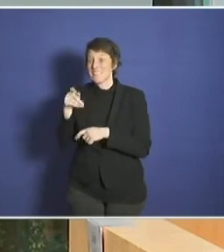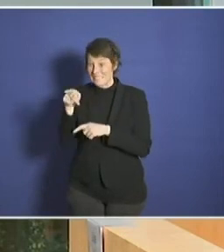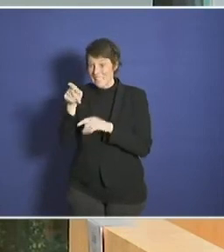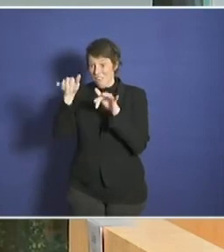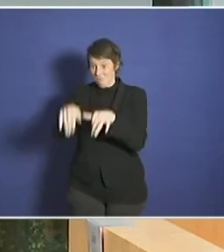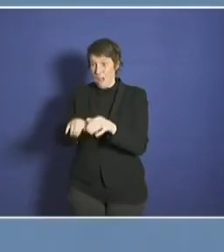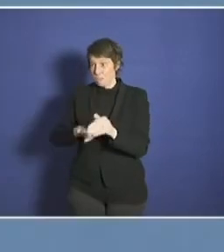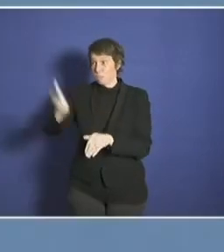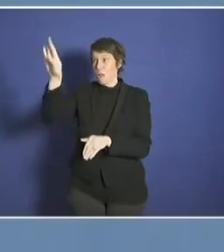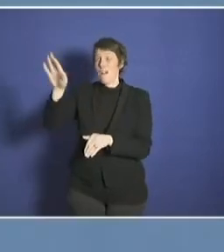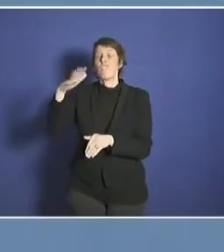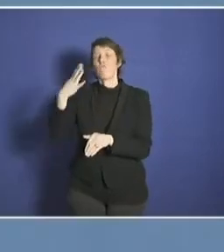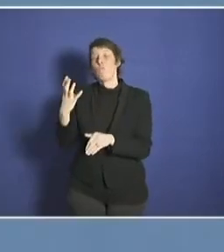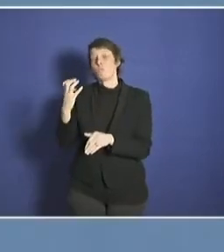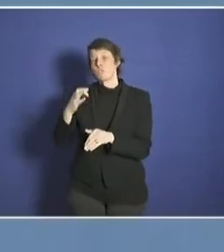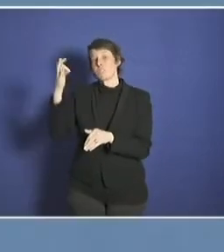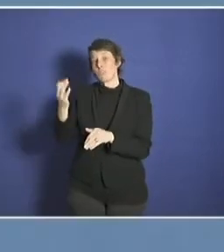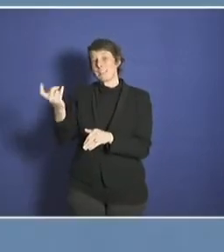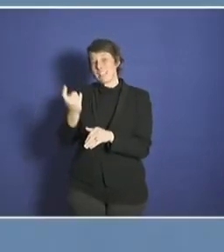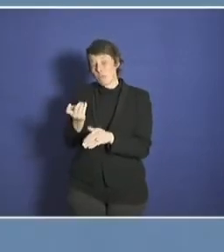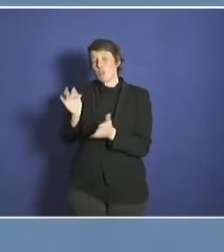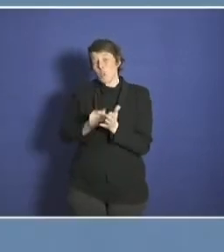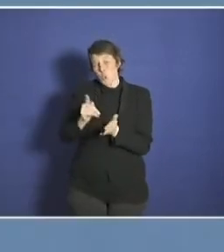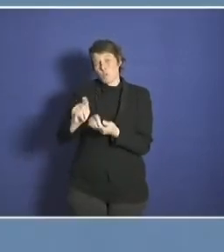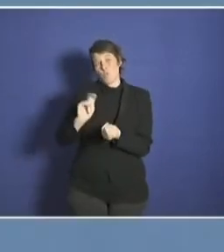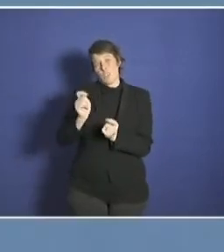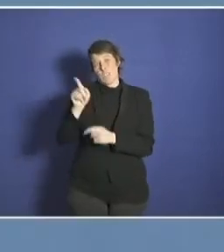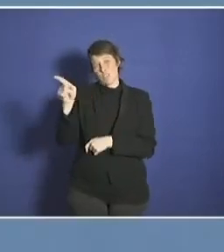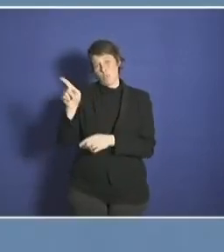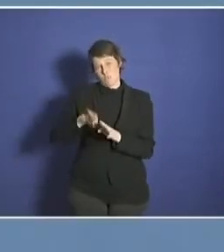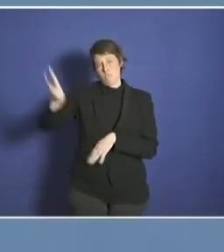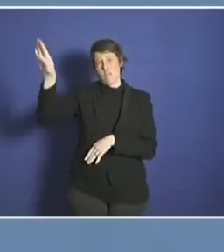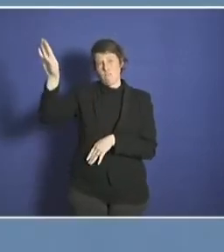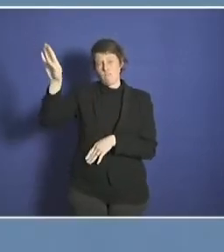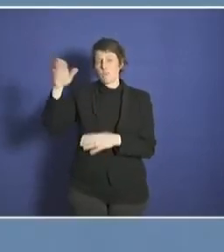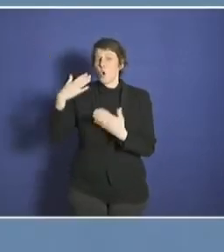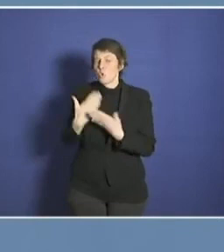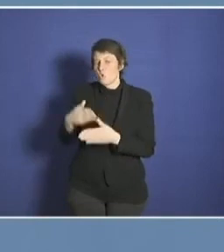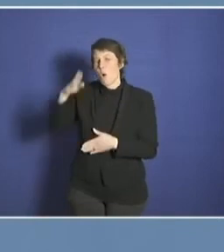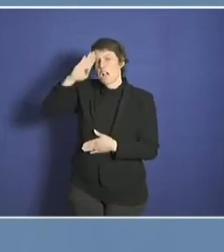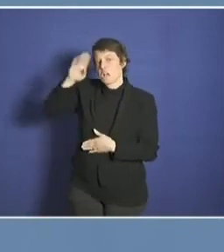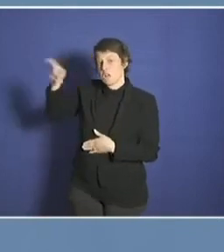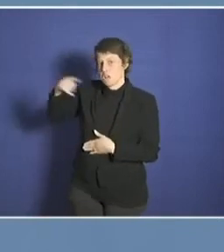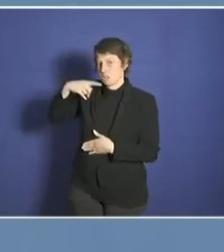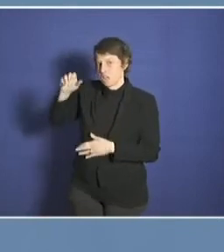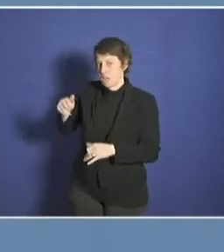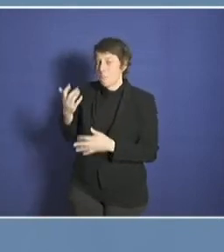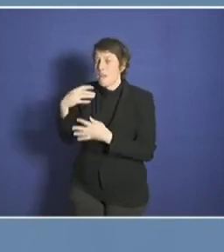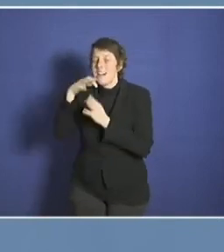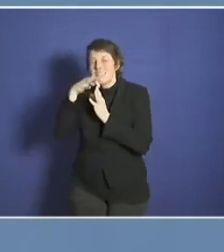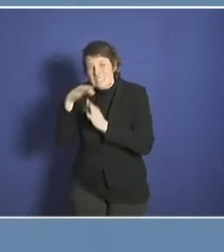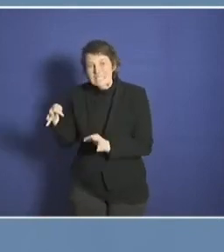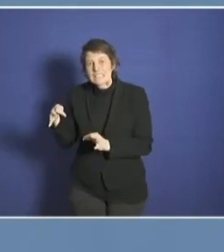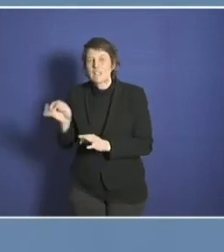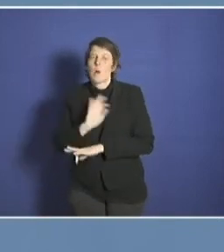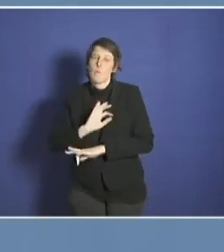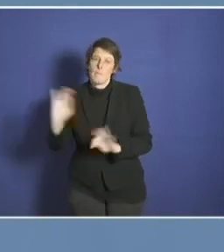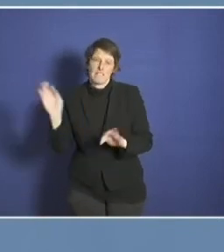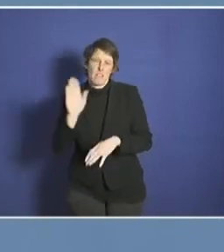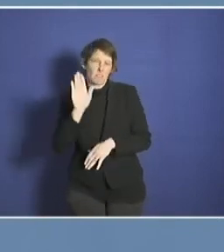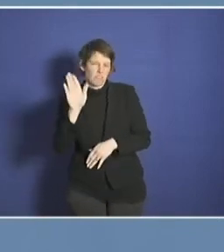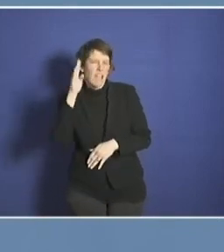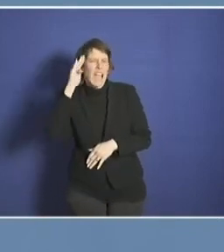Fälle verantwortlich gemacht. So, das ist das, was ich jetzt über Irland sagen kann. En Detail sollten das tatsächlich